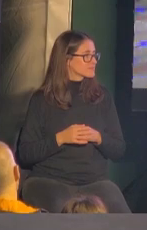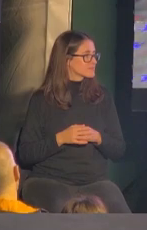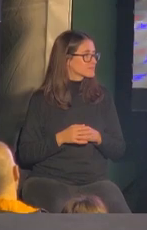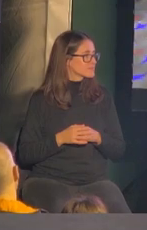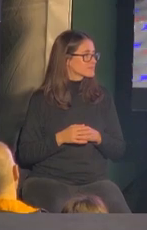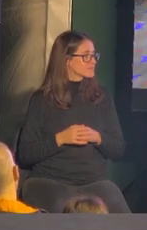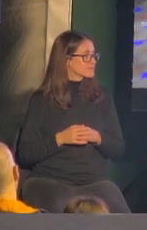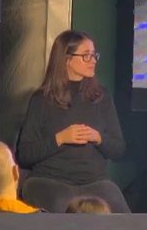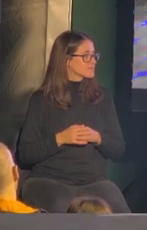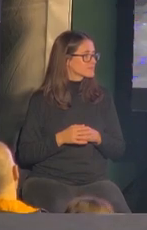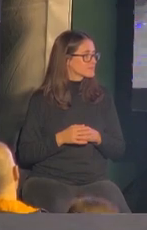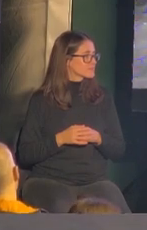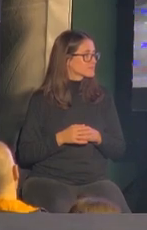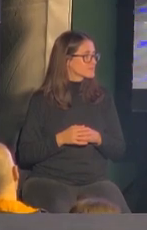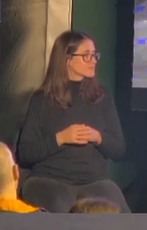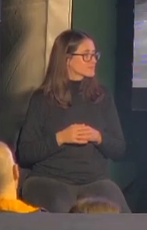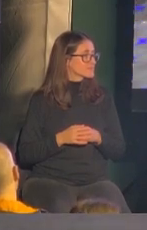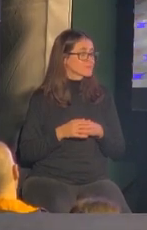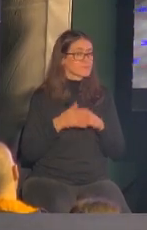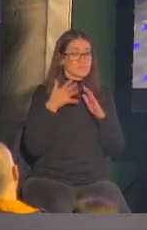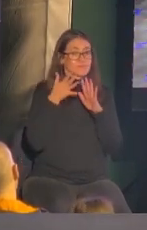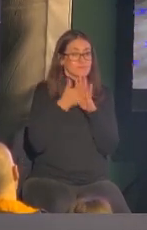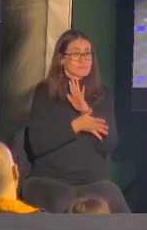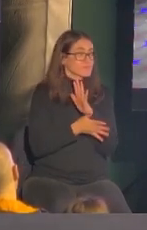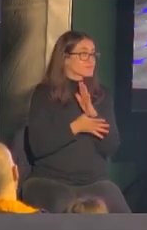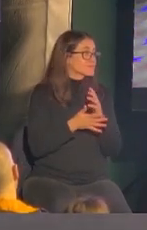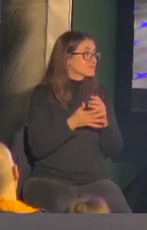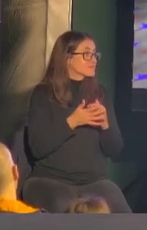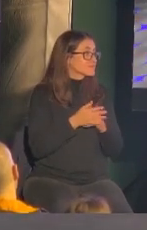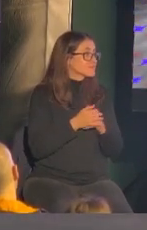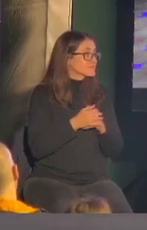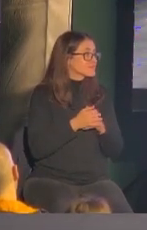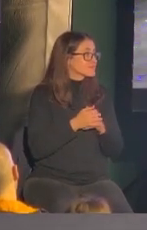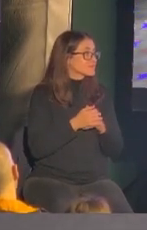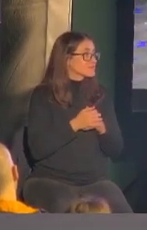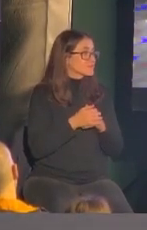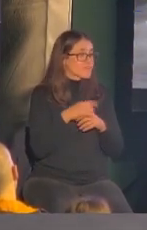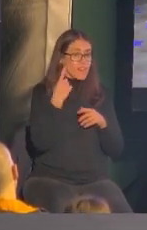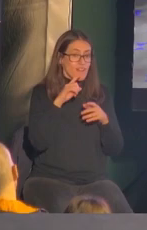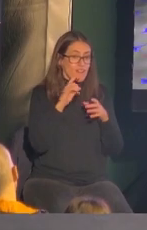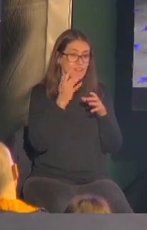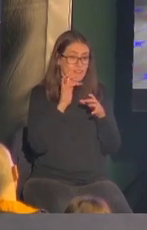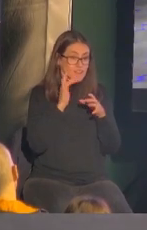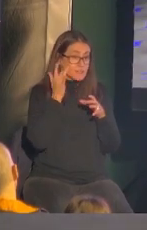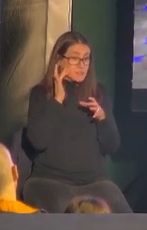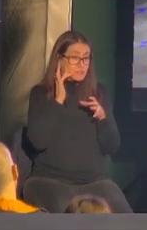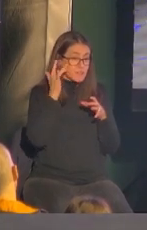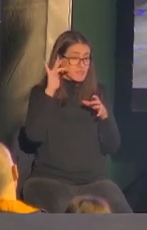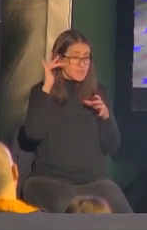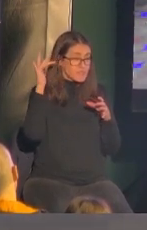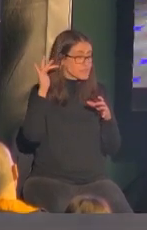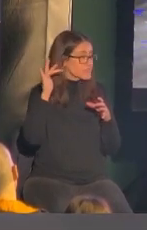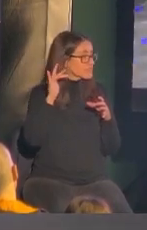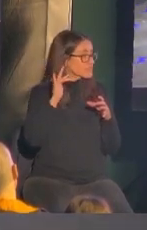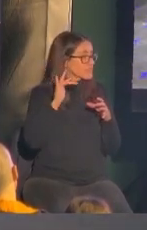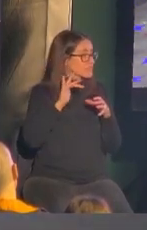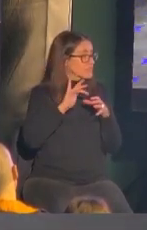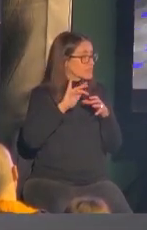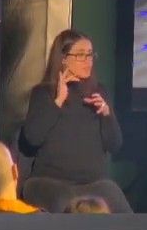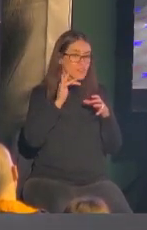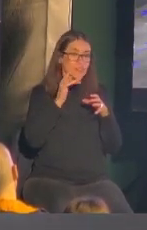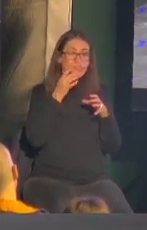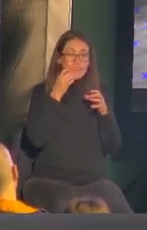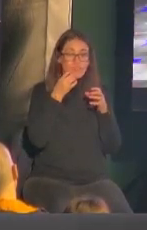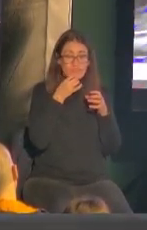per sobre. Cal tenir aquesta part de brillant, neutra, el que fa és que també s'enganxi